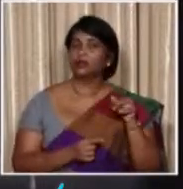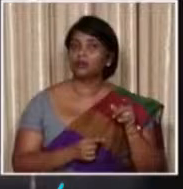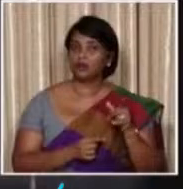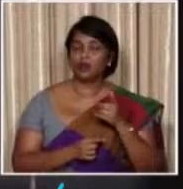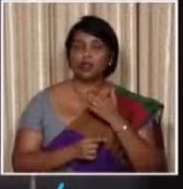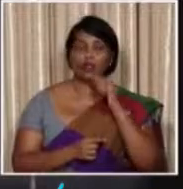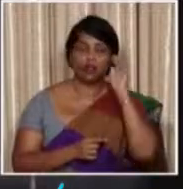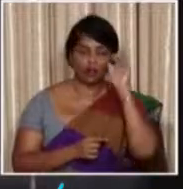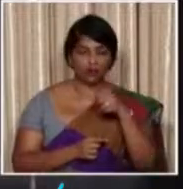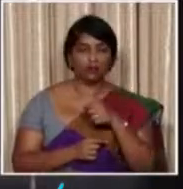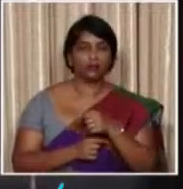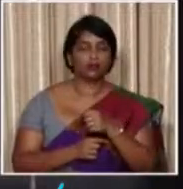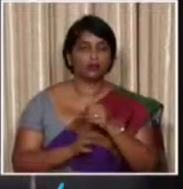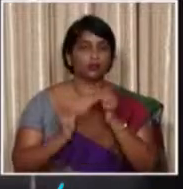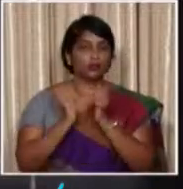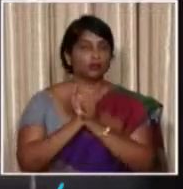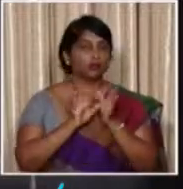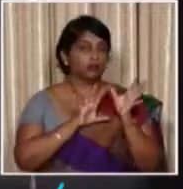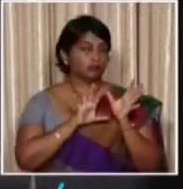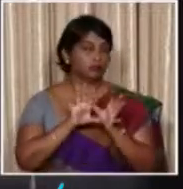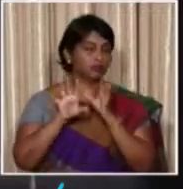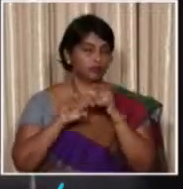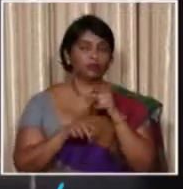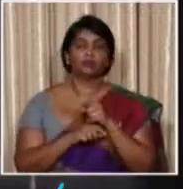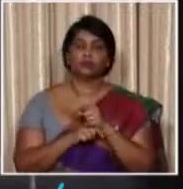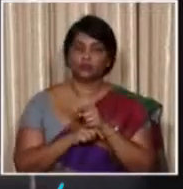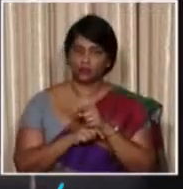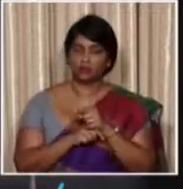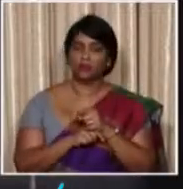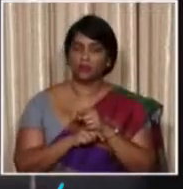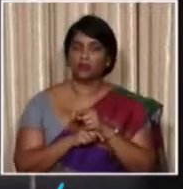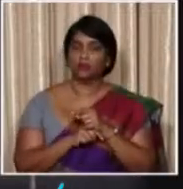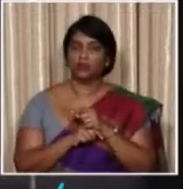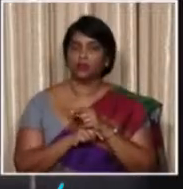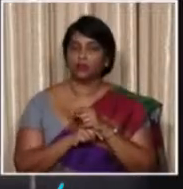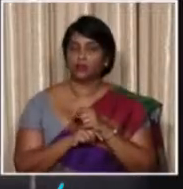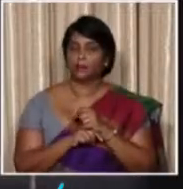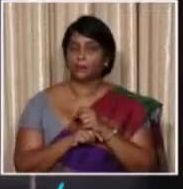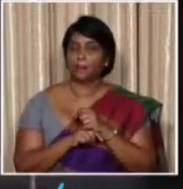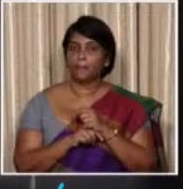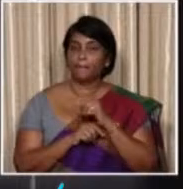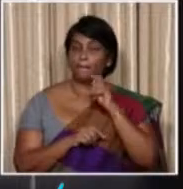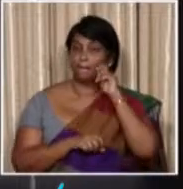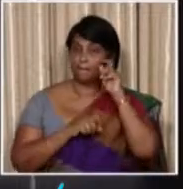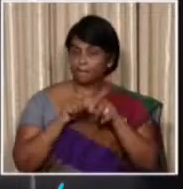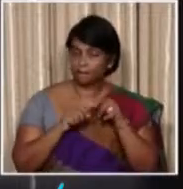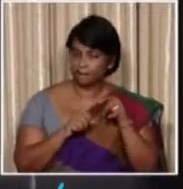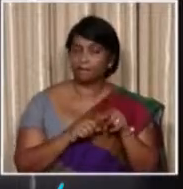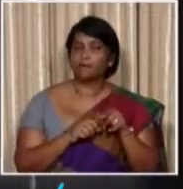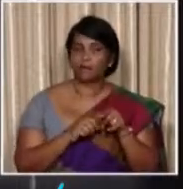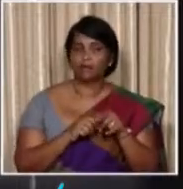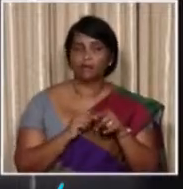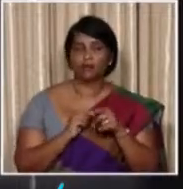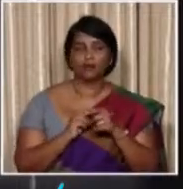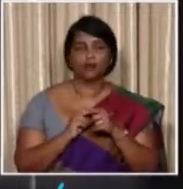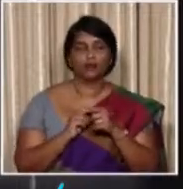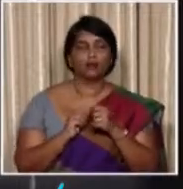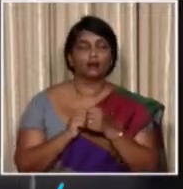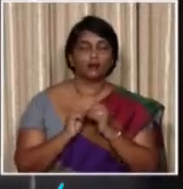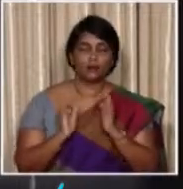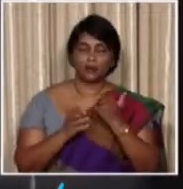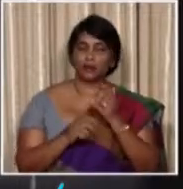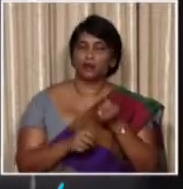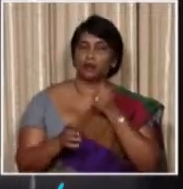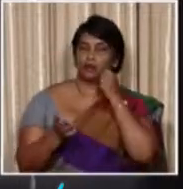ali jalama sawalta kada peni imata kada wedi imata janta wata pahara di imata aramba kala